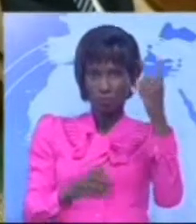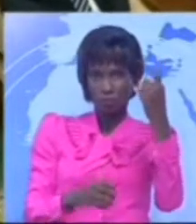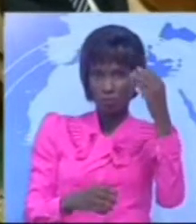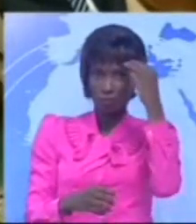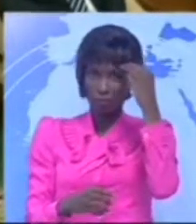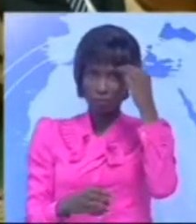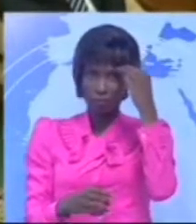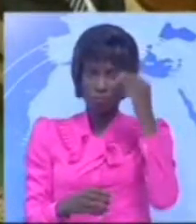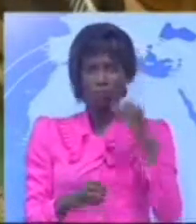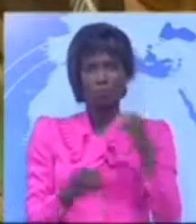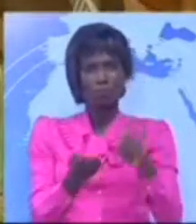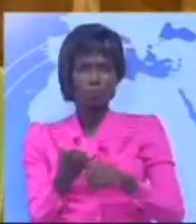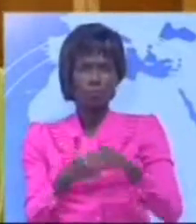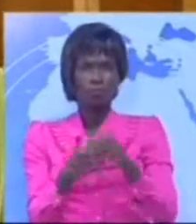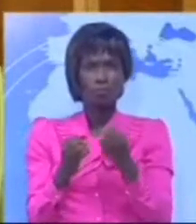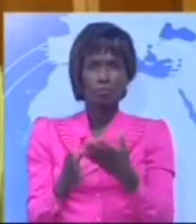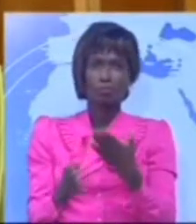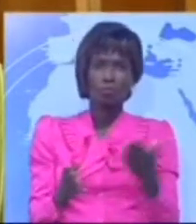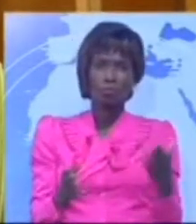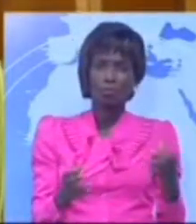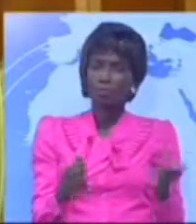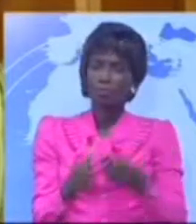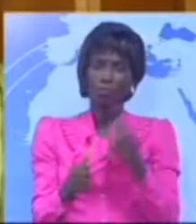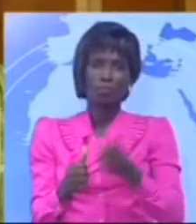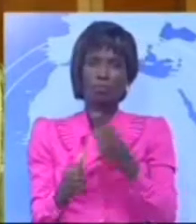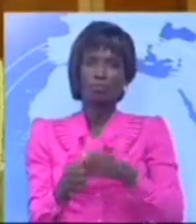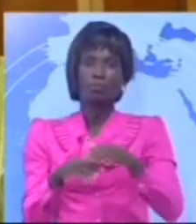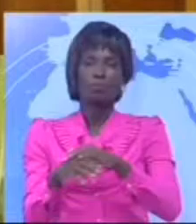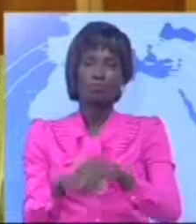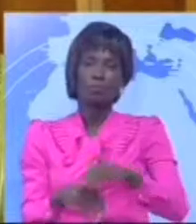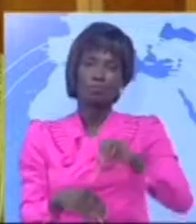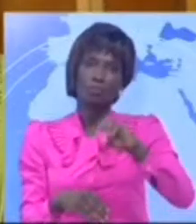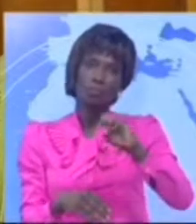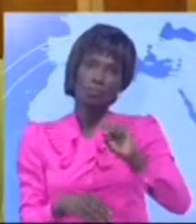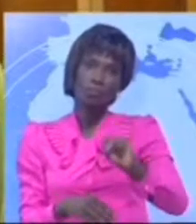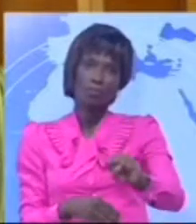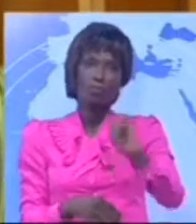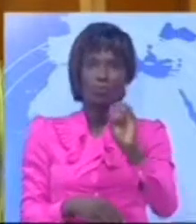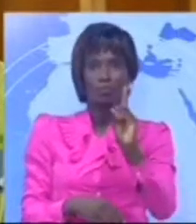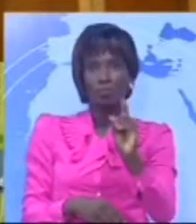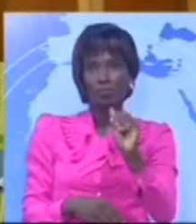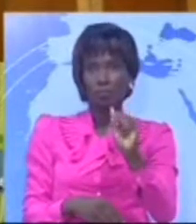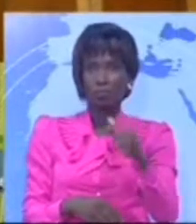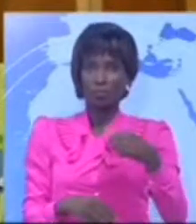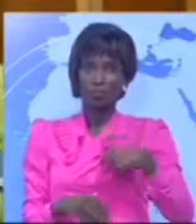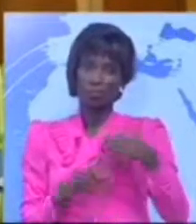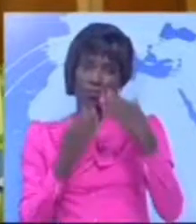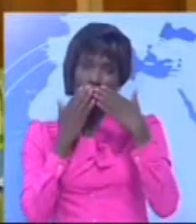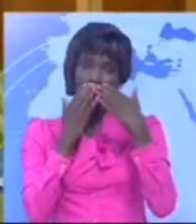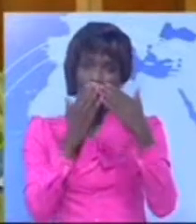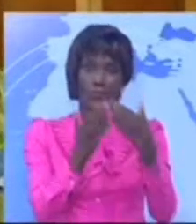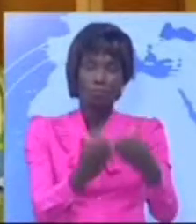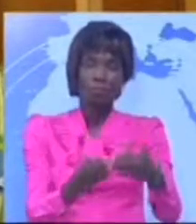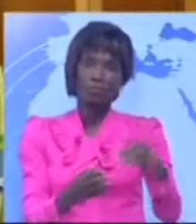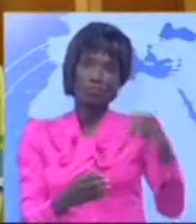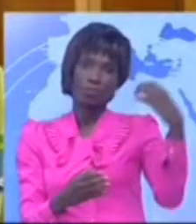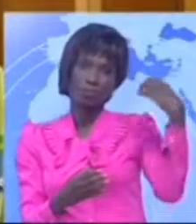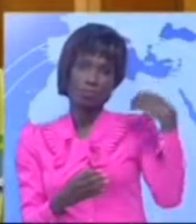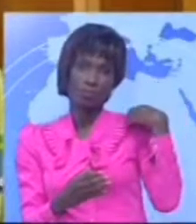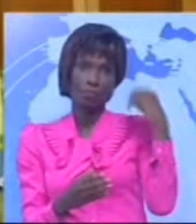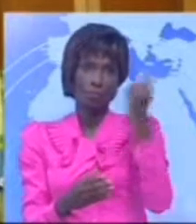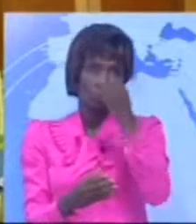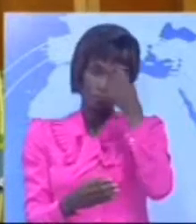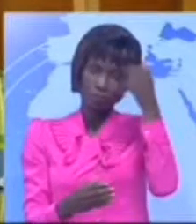Pour saluer de nouveau et remercier le délégué, son Excellence le Président de la République, pour les